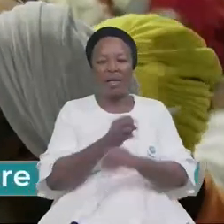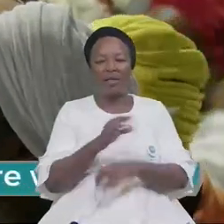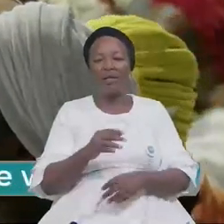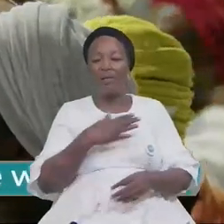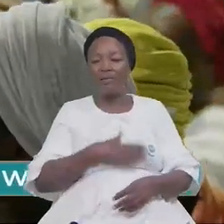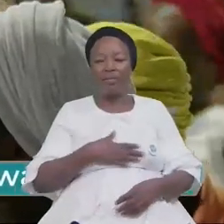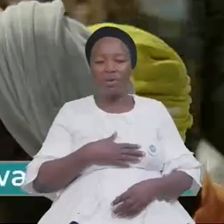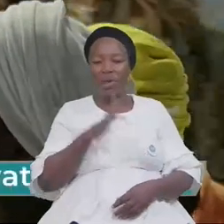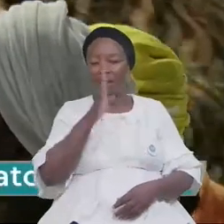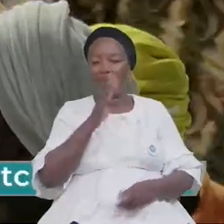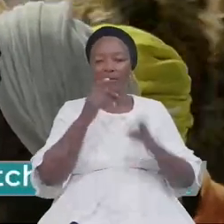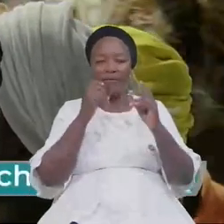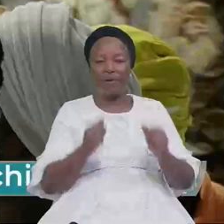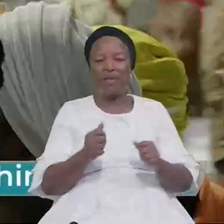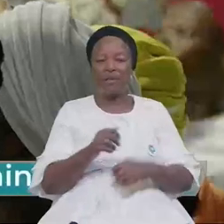Conseiller,